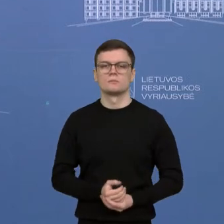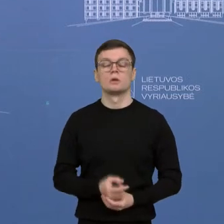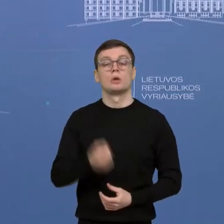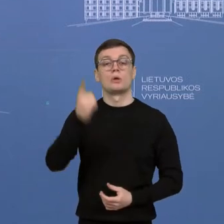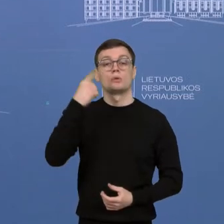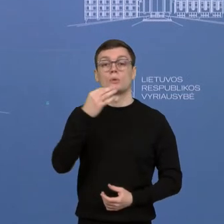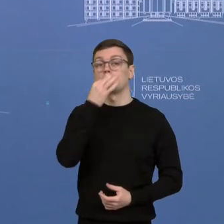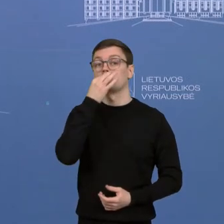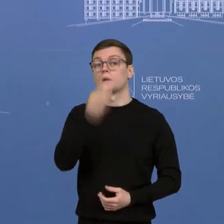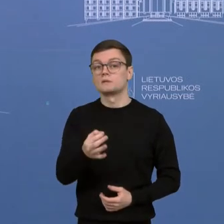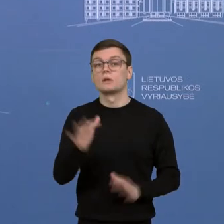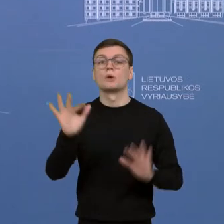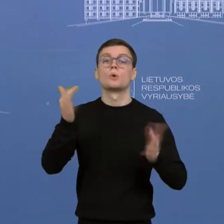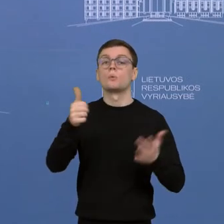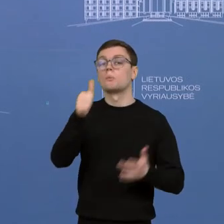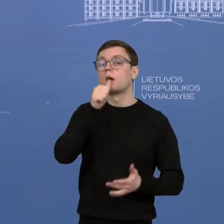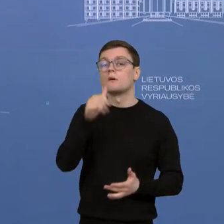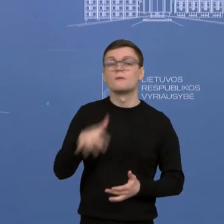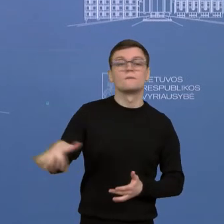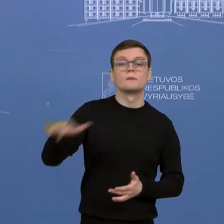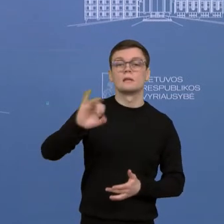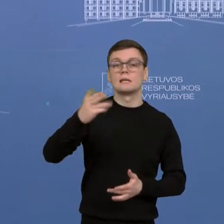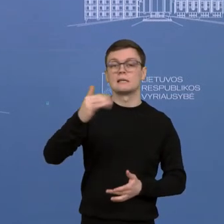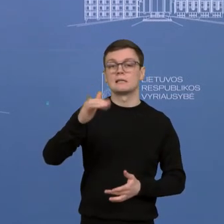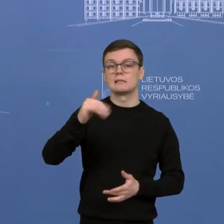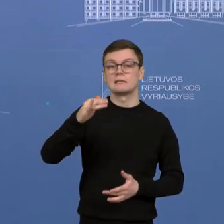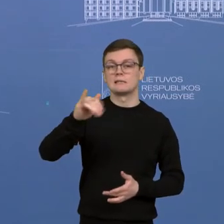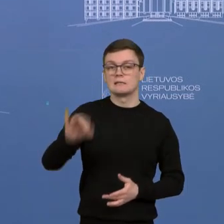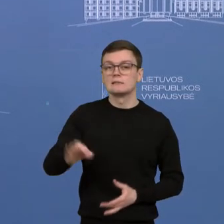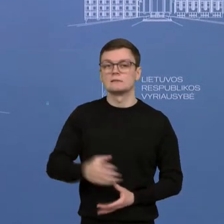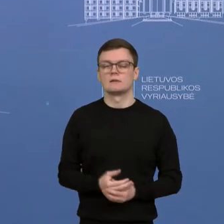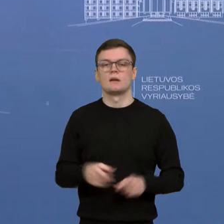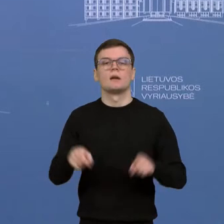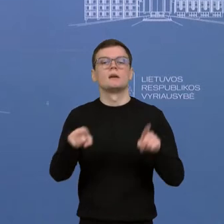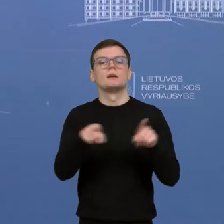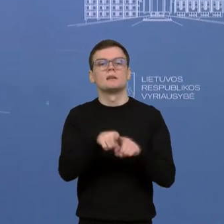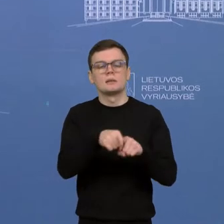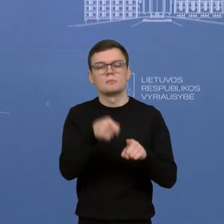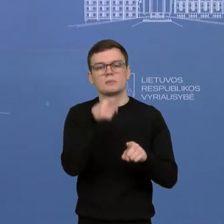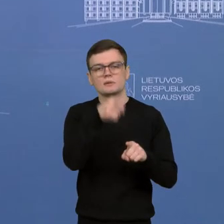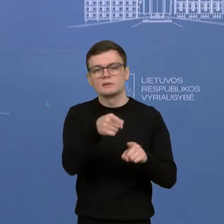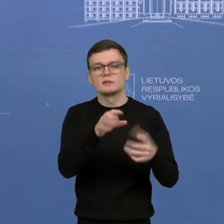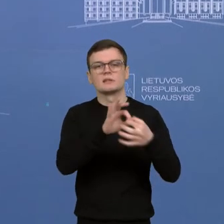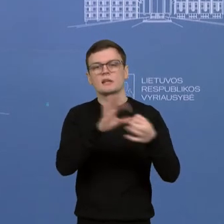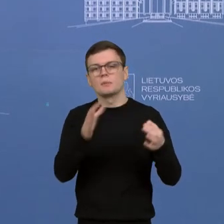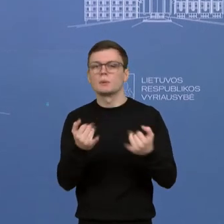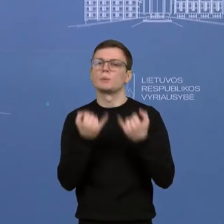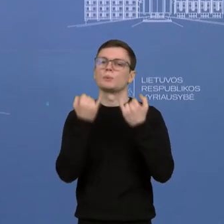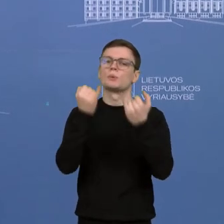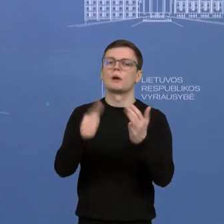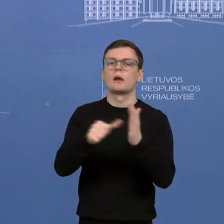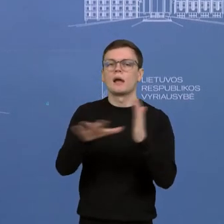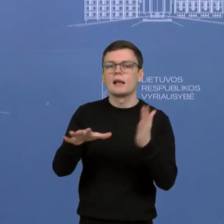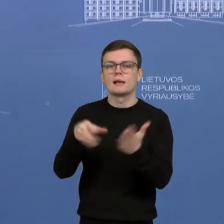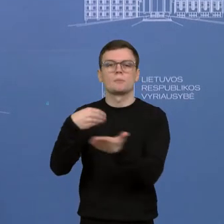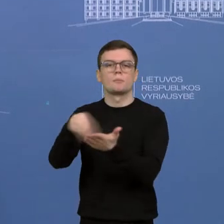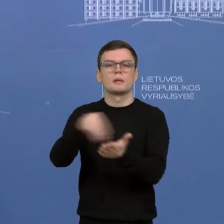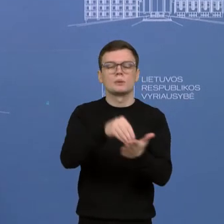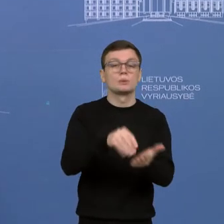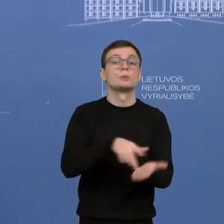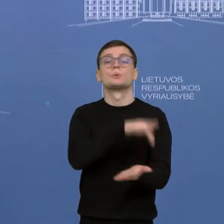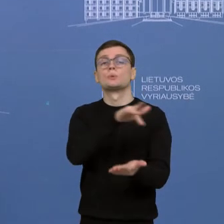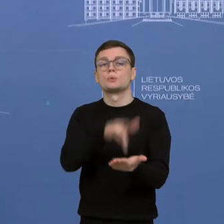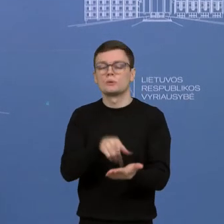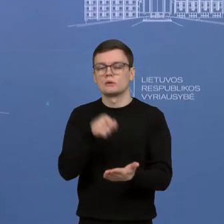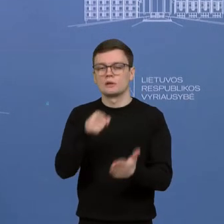dėmesį, kad tiek visuomeninis tiekėjas Ignitis, tiek ir nepriklausomi tiekėjai elektros energiją perka